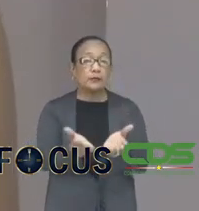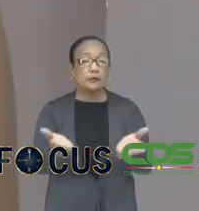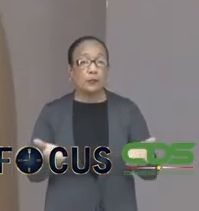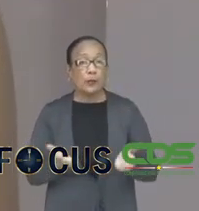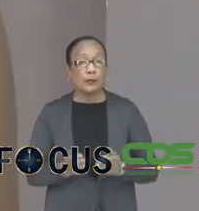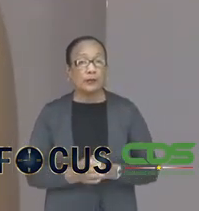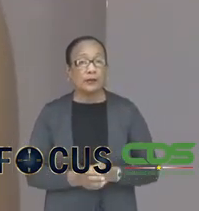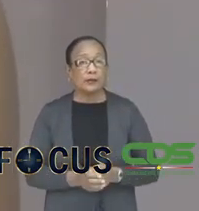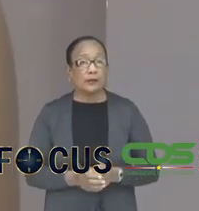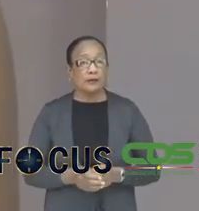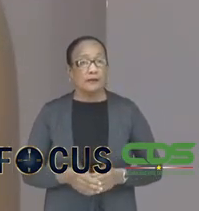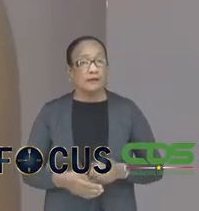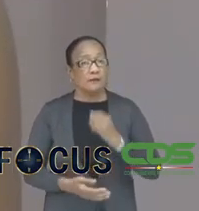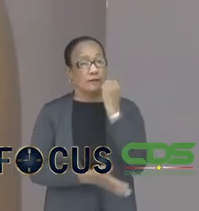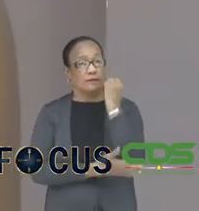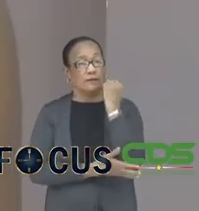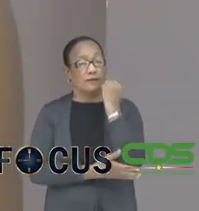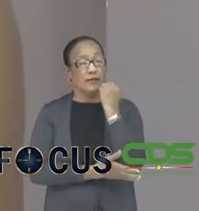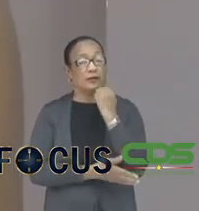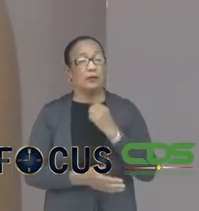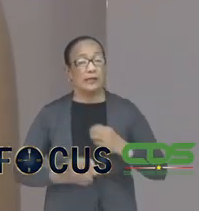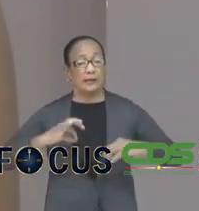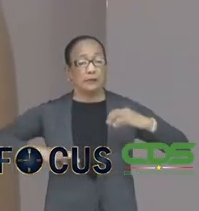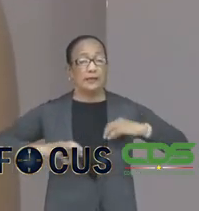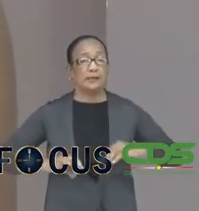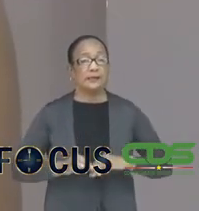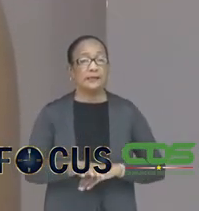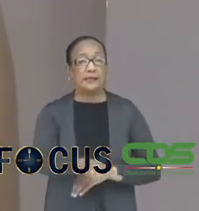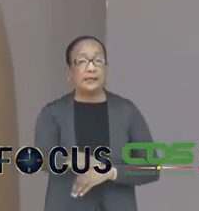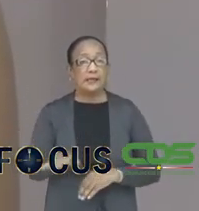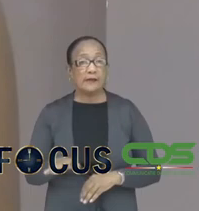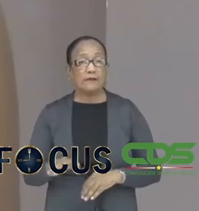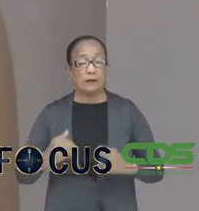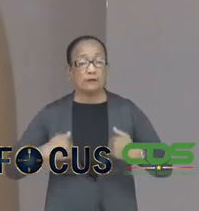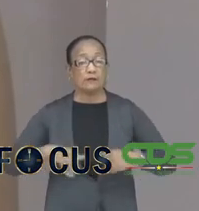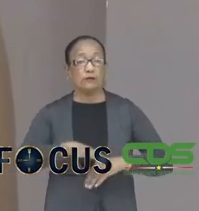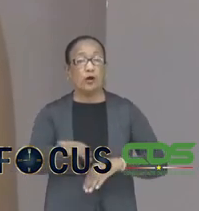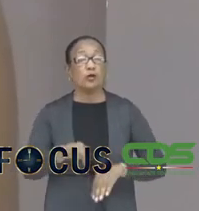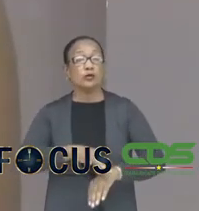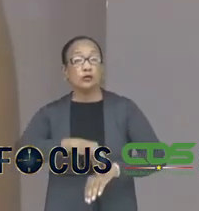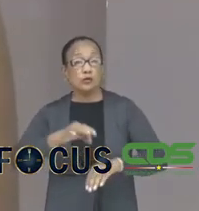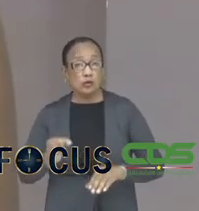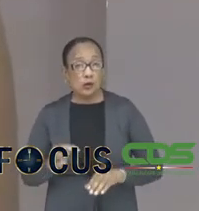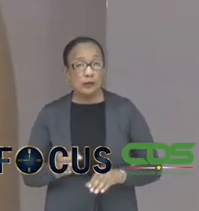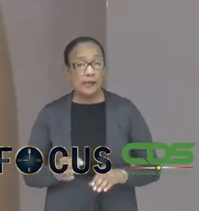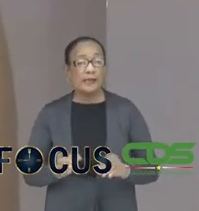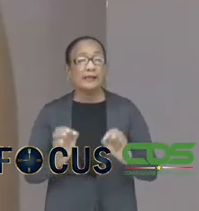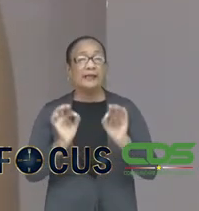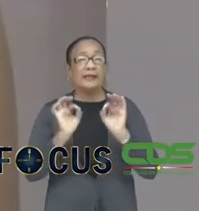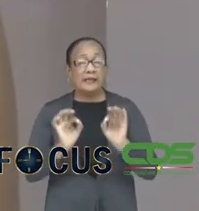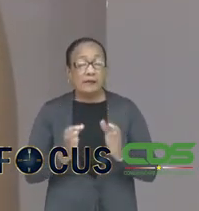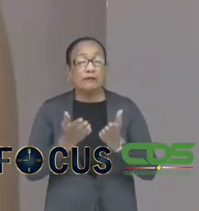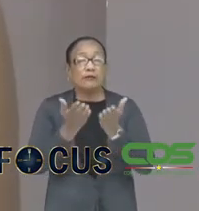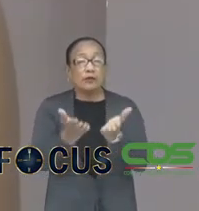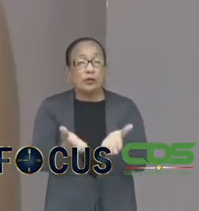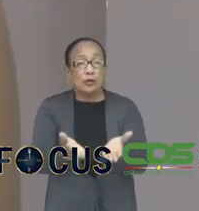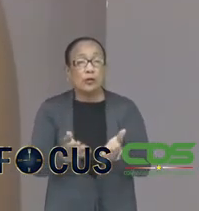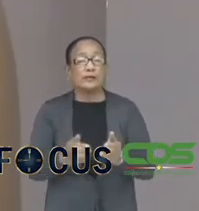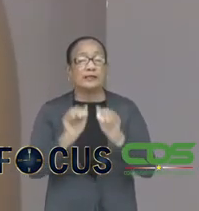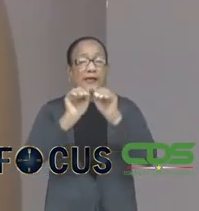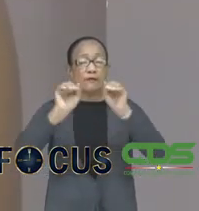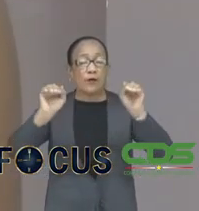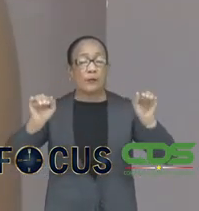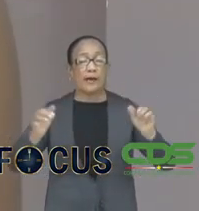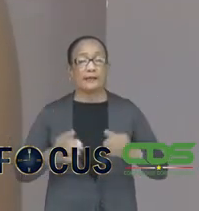fake news. Het ministerie van Volksgezondheid is uw bron voor juiste, actuele en relevante